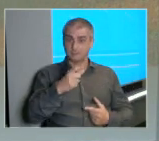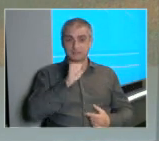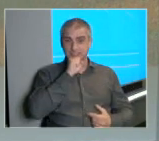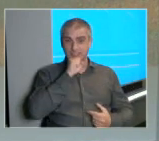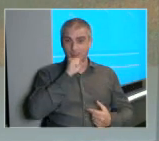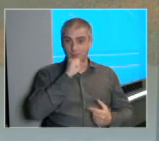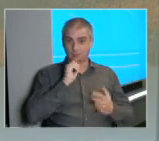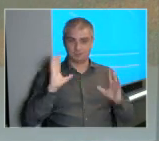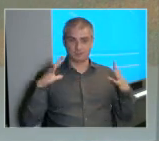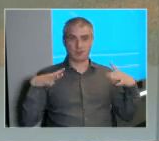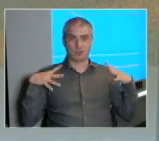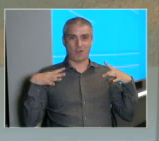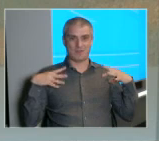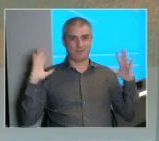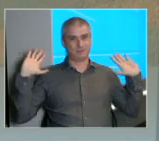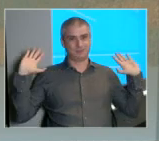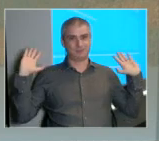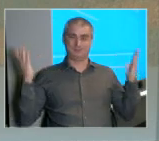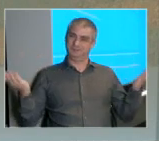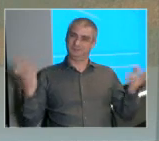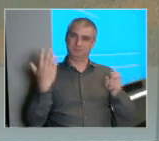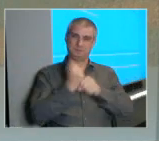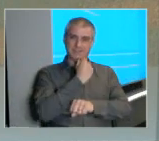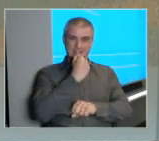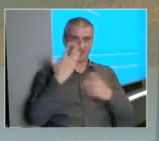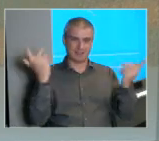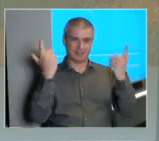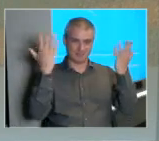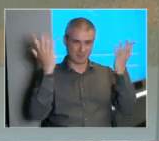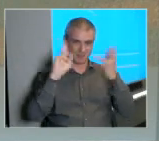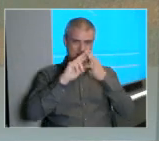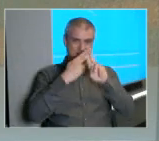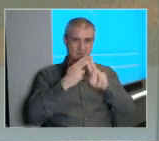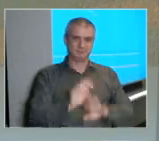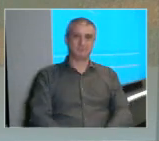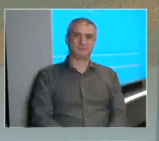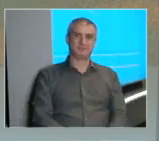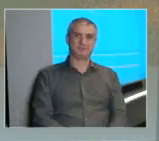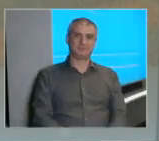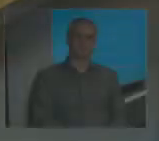וסבתות שיצאו לחופש מהחופש, אז בהצלחה תבלו. להתראות.